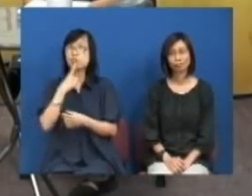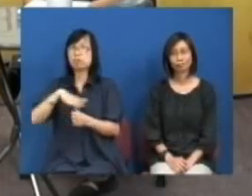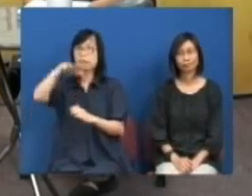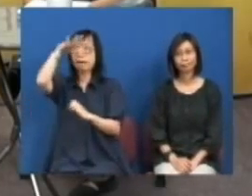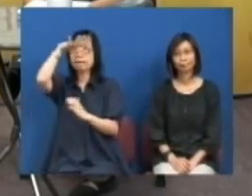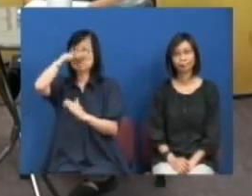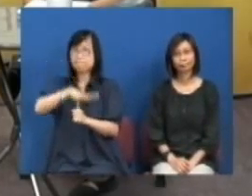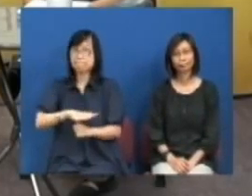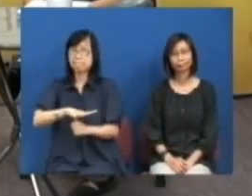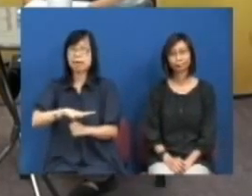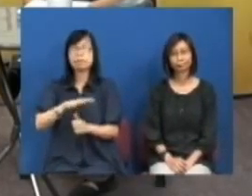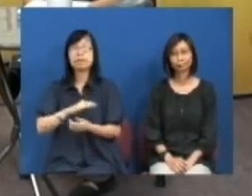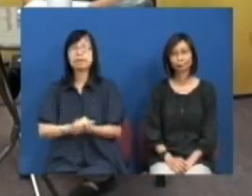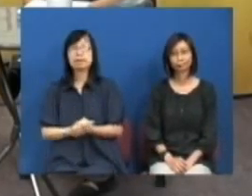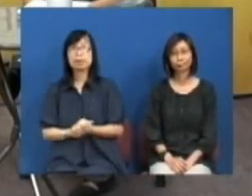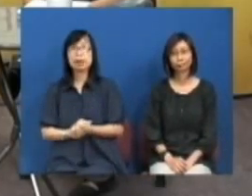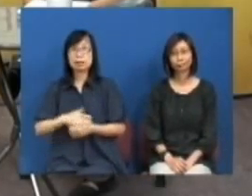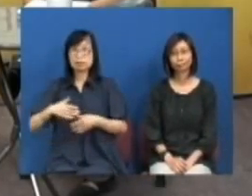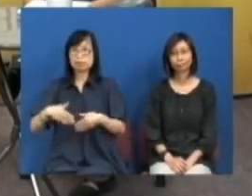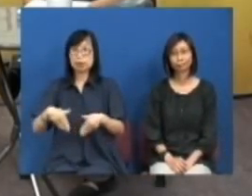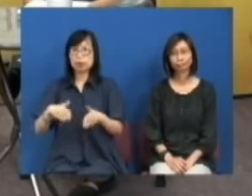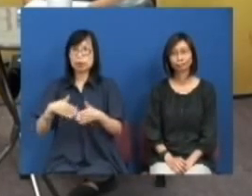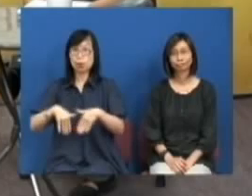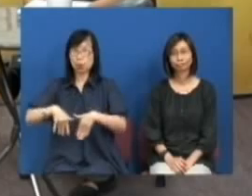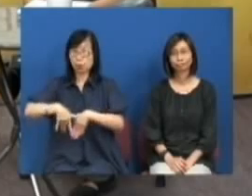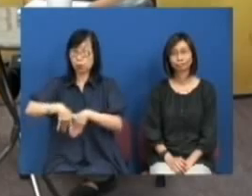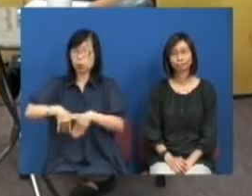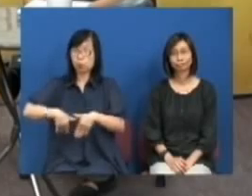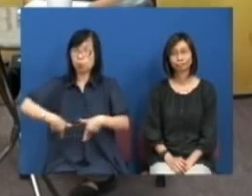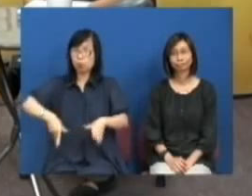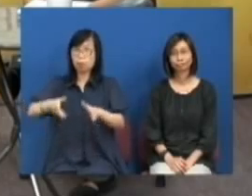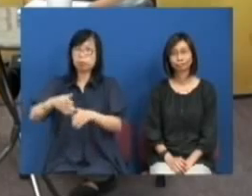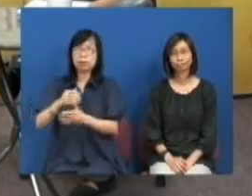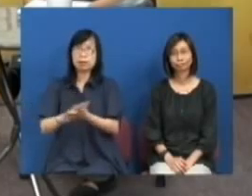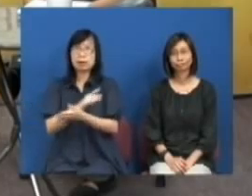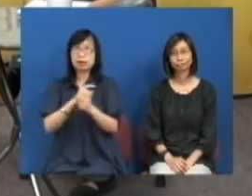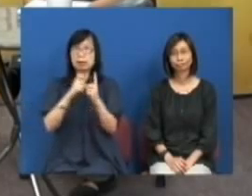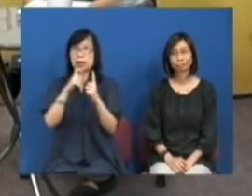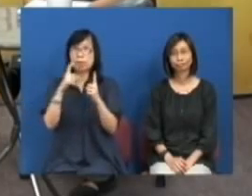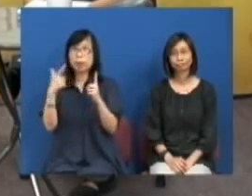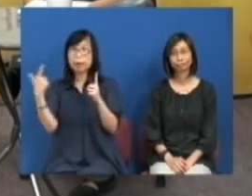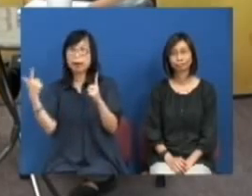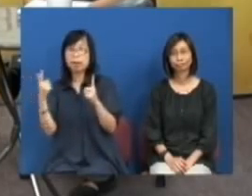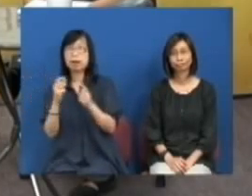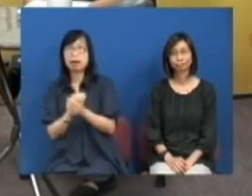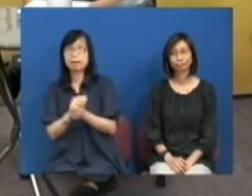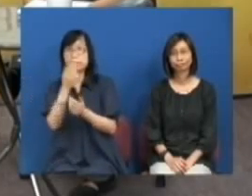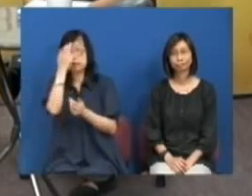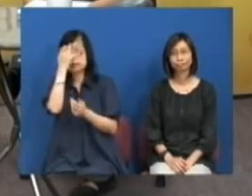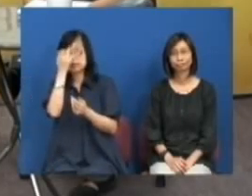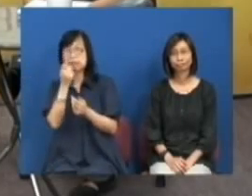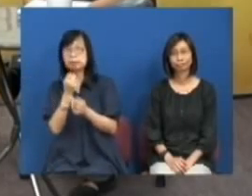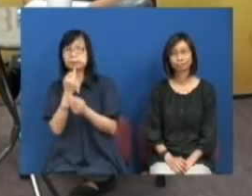權。之後咧，因為有人上街抗議，就血腥屠殺。其實1988年嘅緬甸大屠殺咧，就係